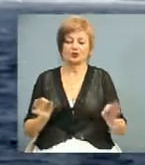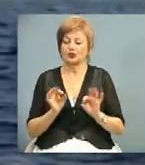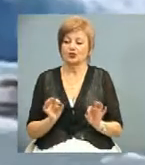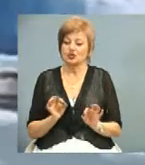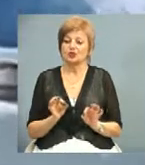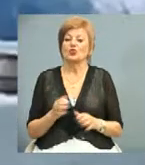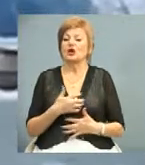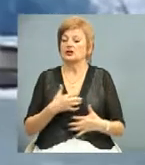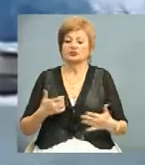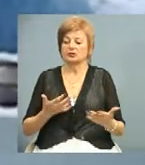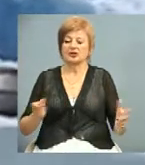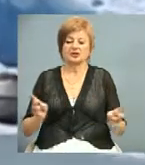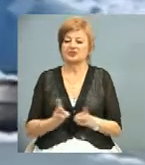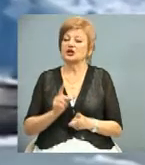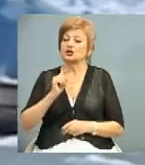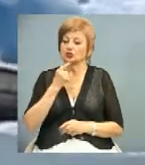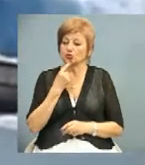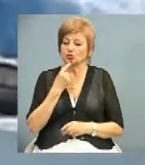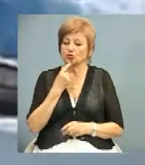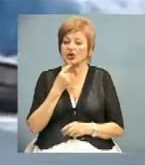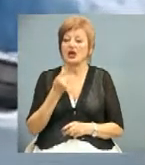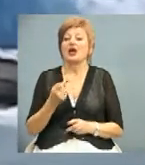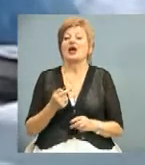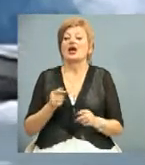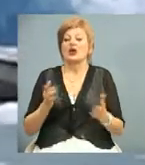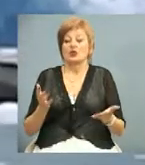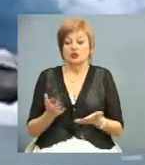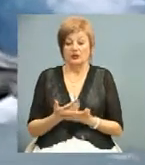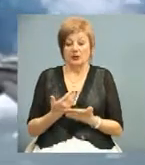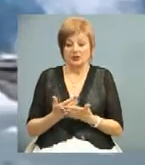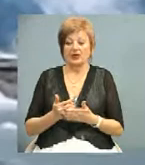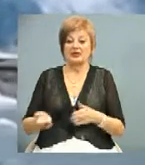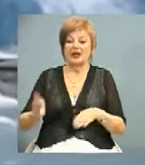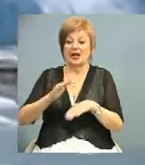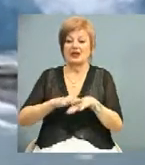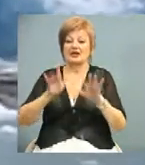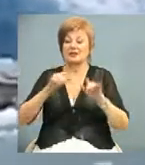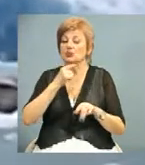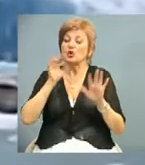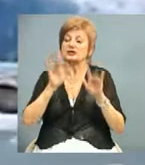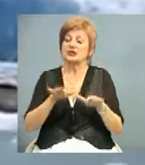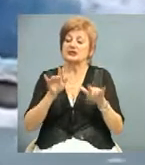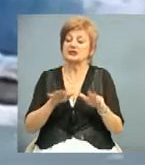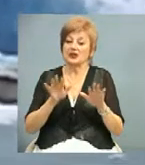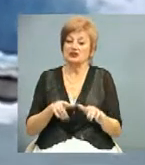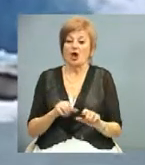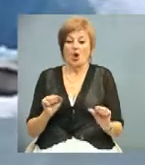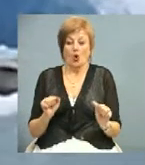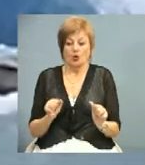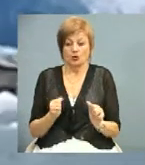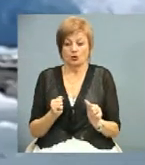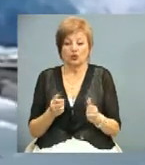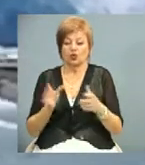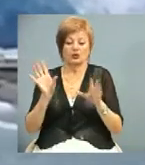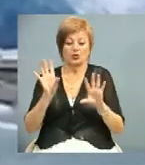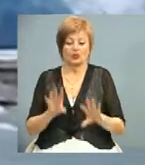зустріти тварин. Утворюються льодовики за низької температури. Коли на поверхню землі випадає багато снігу, то від холоду він увесь не